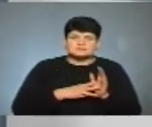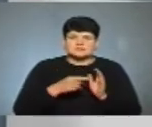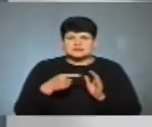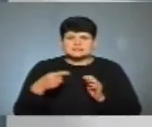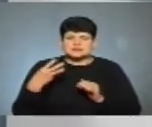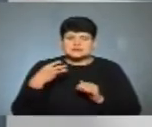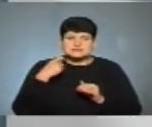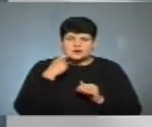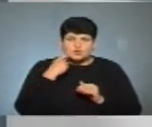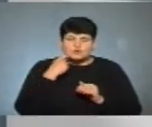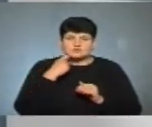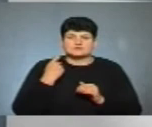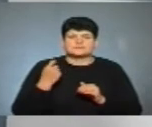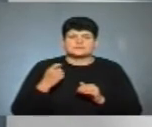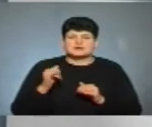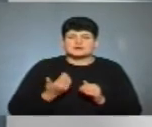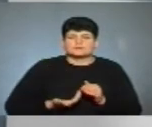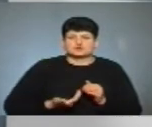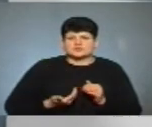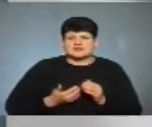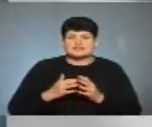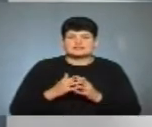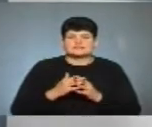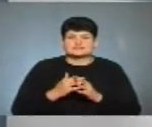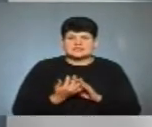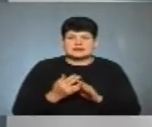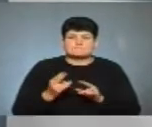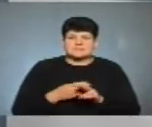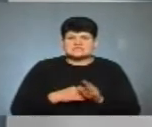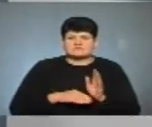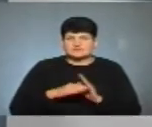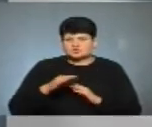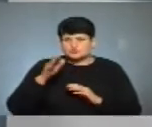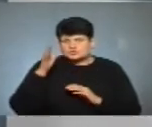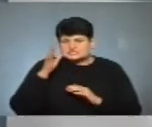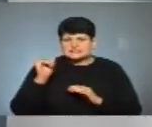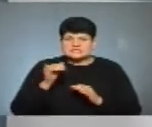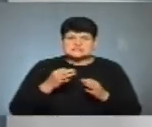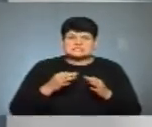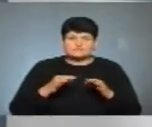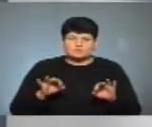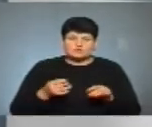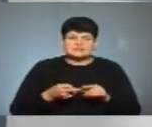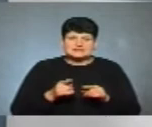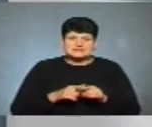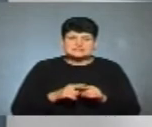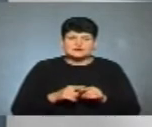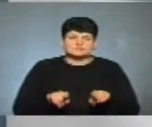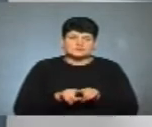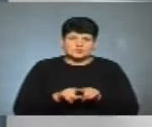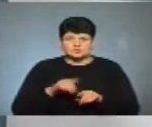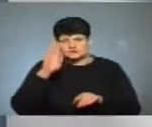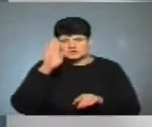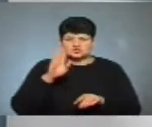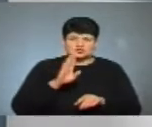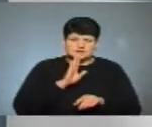років, які проживають в селі без вищої освіти, і свобода – це паритетно. Чоловіки і